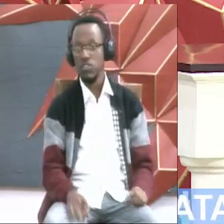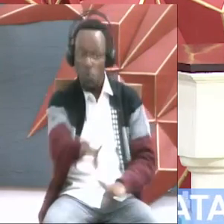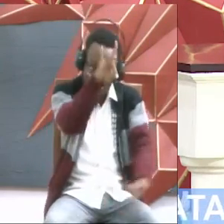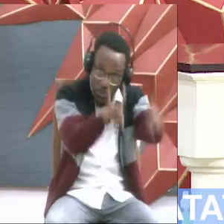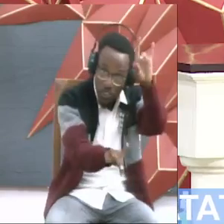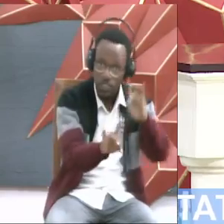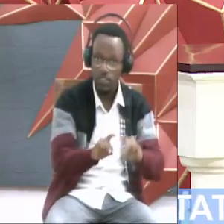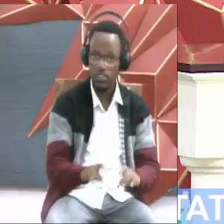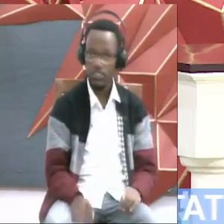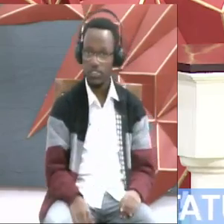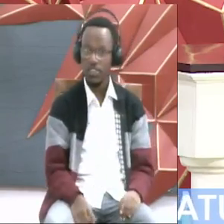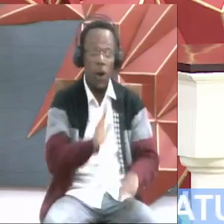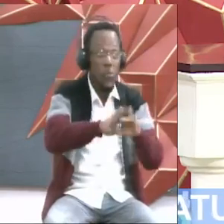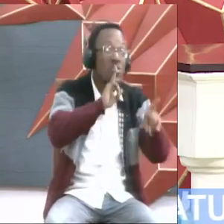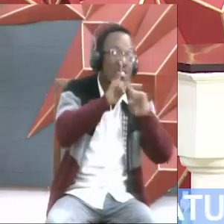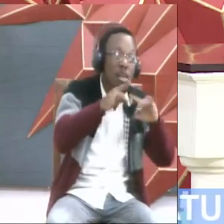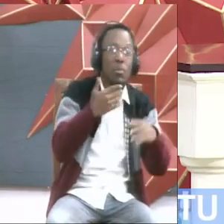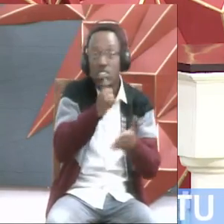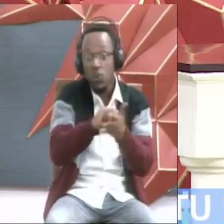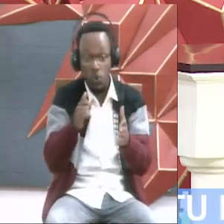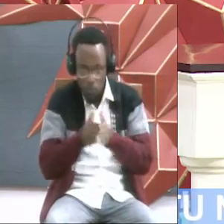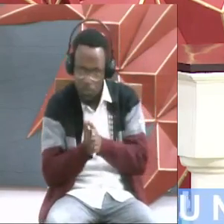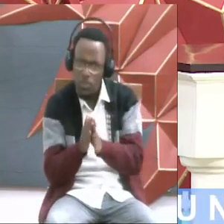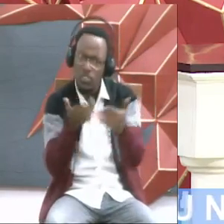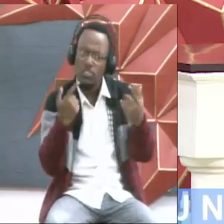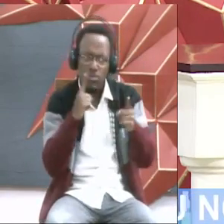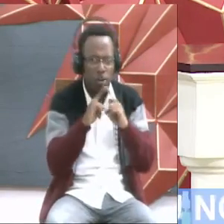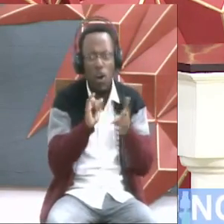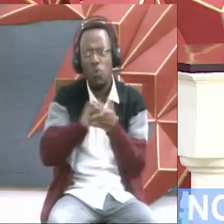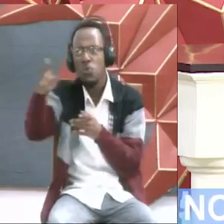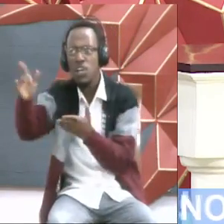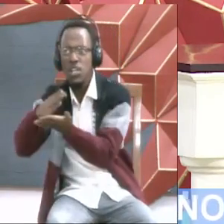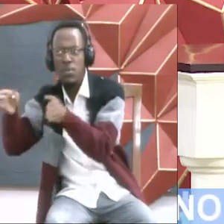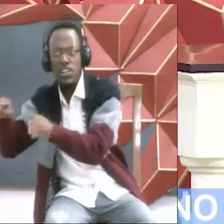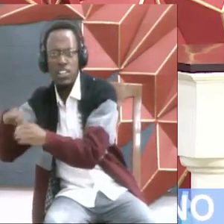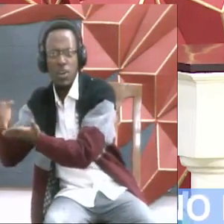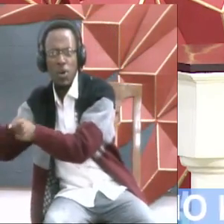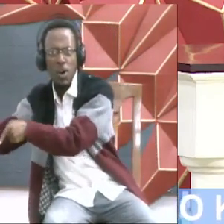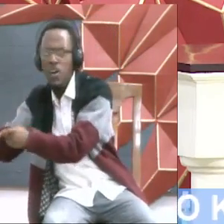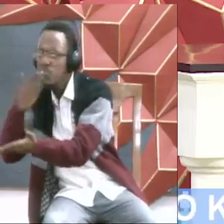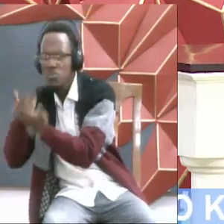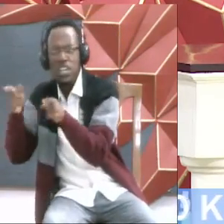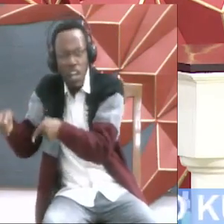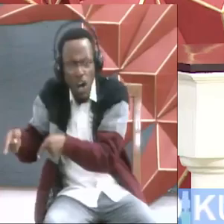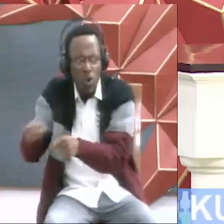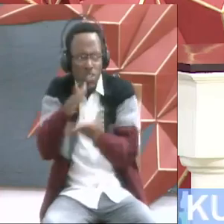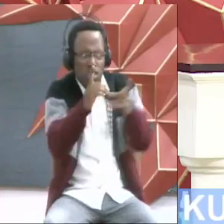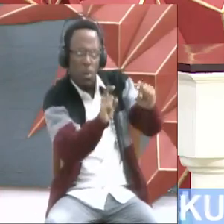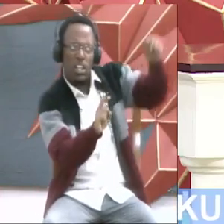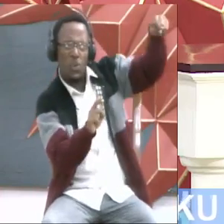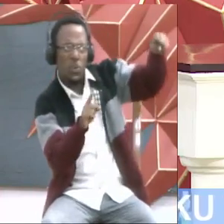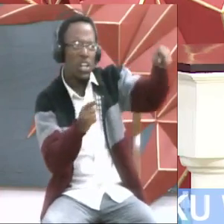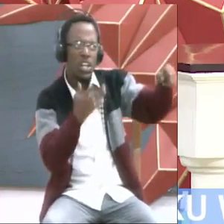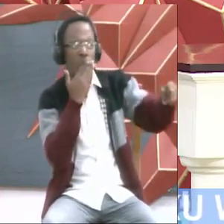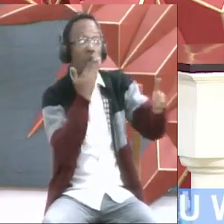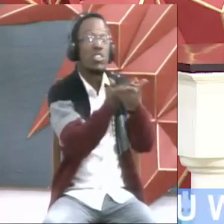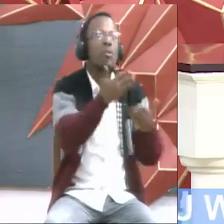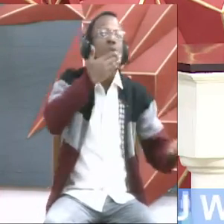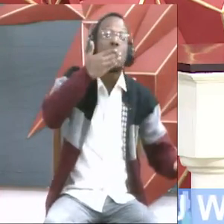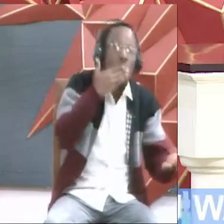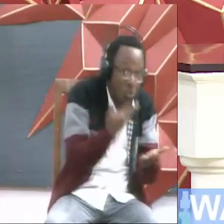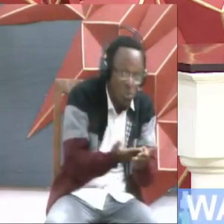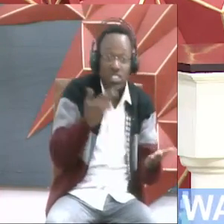mukaba ari byo muvuga ni wa mufurere wa wundi ameze neza wa wundi aririmba muri asa wa wundi wa wundi muvuga ibya